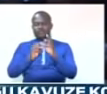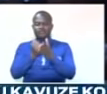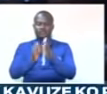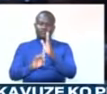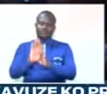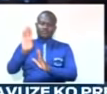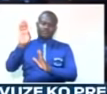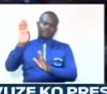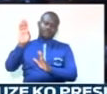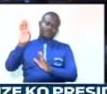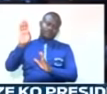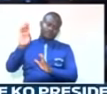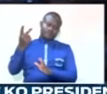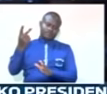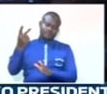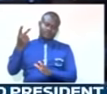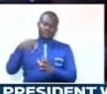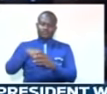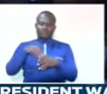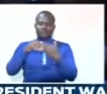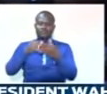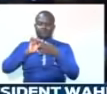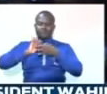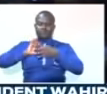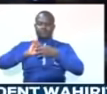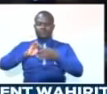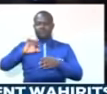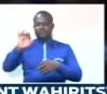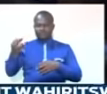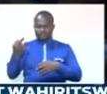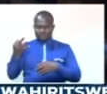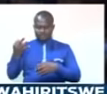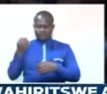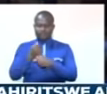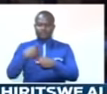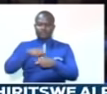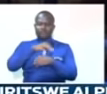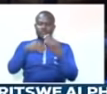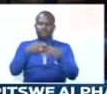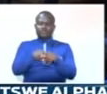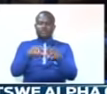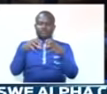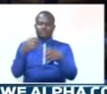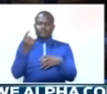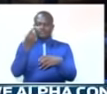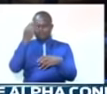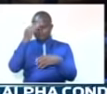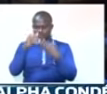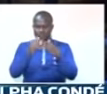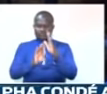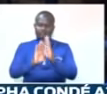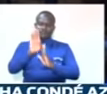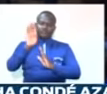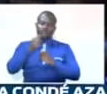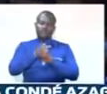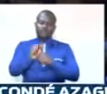imbere cyakabiri mu buryo bwo gufatanye cyagatatu gukora twese nk'ikipe imwe kugira ngo uteze ubukerarugendo mu